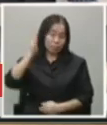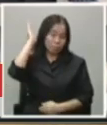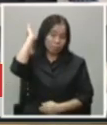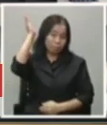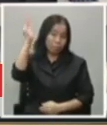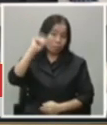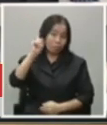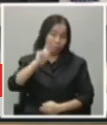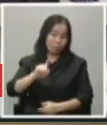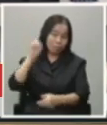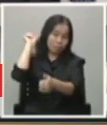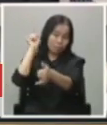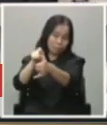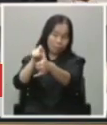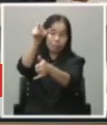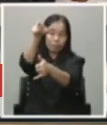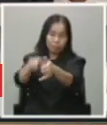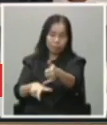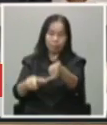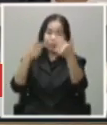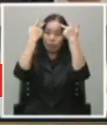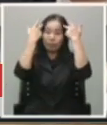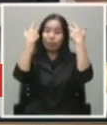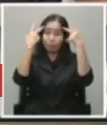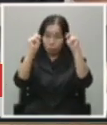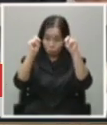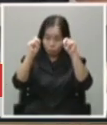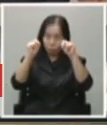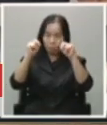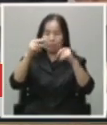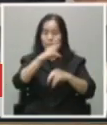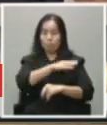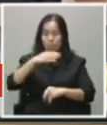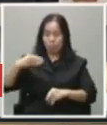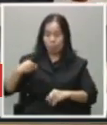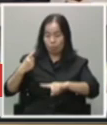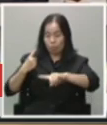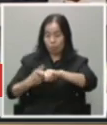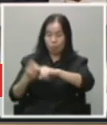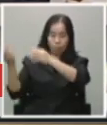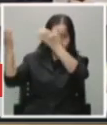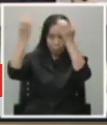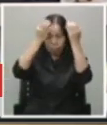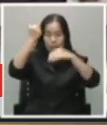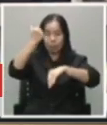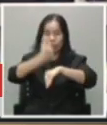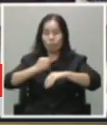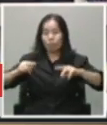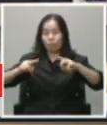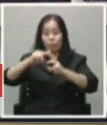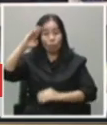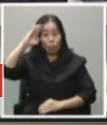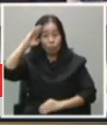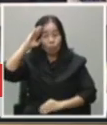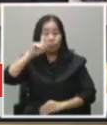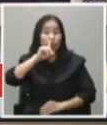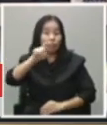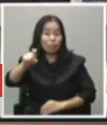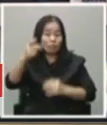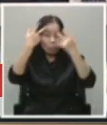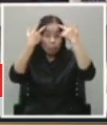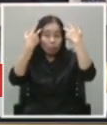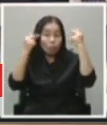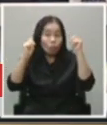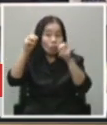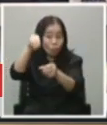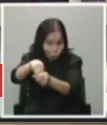ไว้วางใจพลเอกประยุทธ์จันทร์โอชานายกรัฐมนตรีและรัฐมนตรีกลาโหมไม่ทราบขณะนี้ท่านอยู่ไหมครับผมจะอภิปรายตัวท่านแล้วก็เ